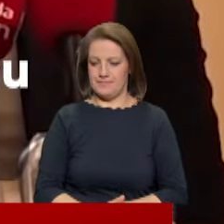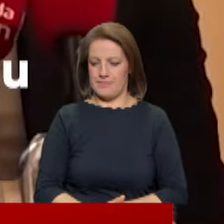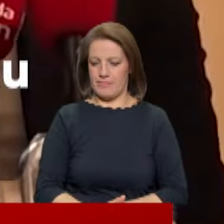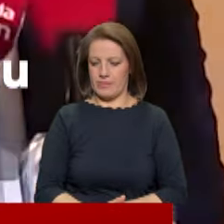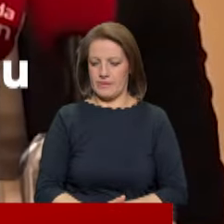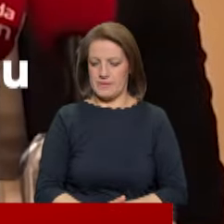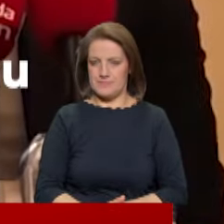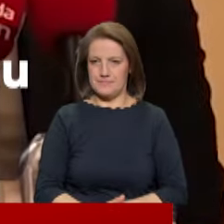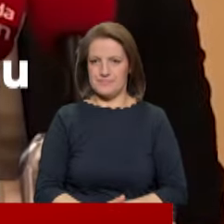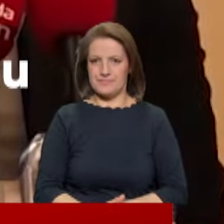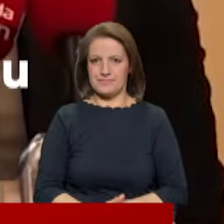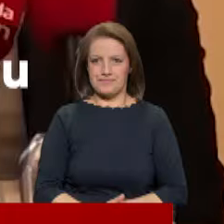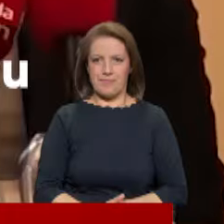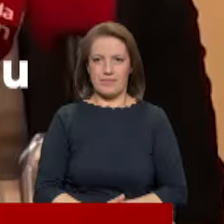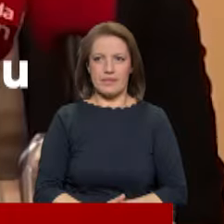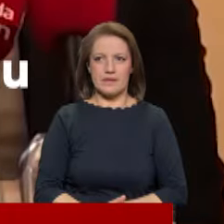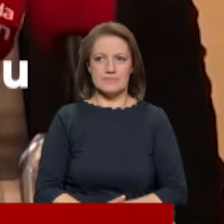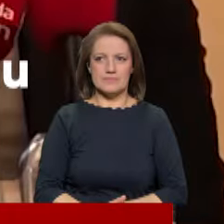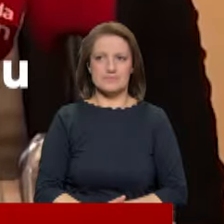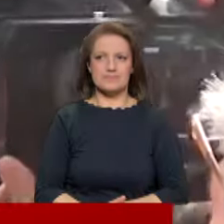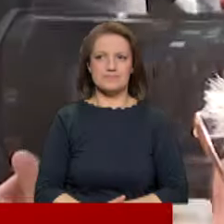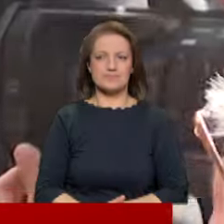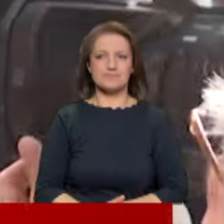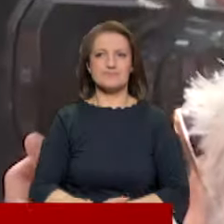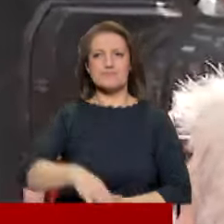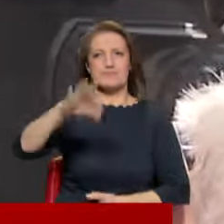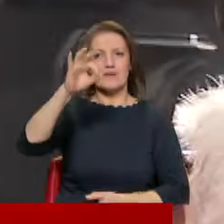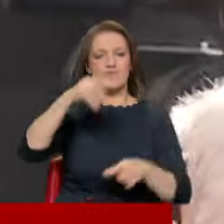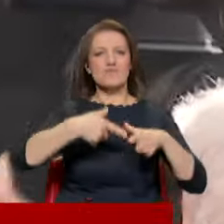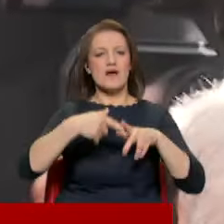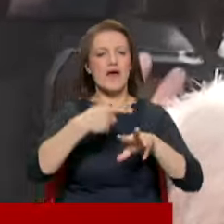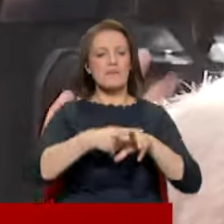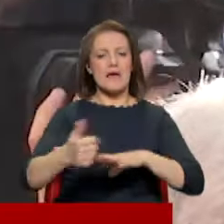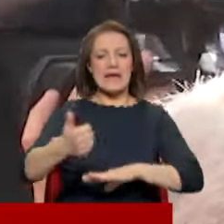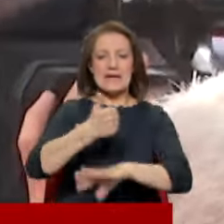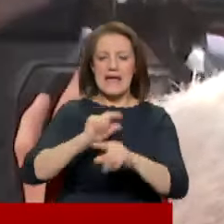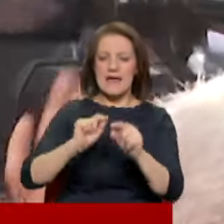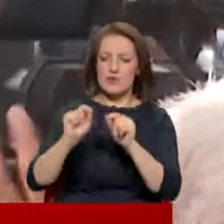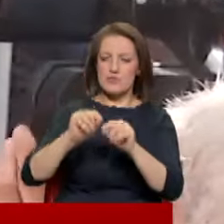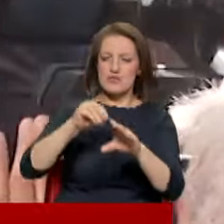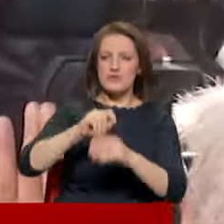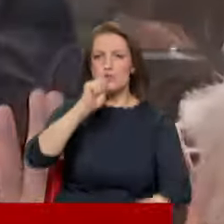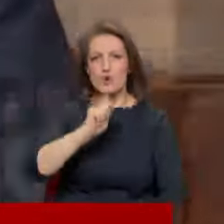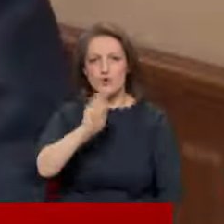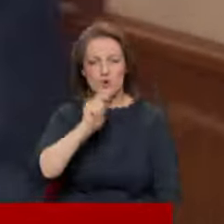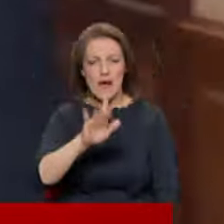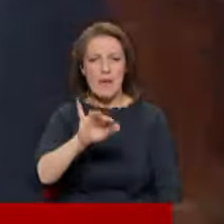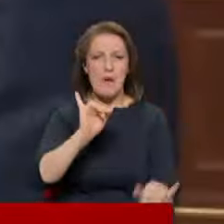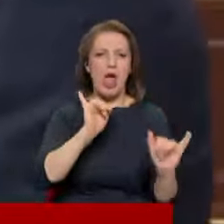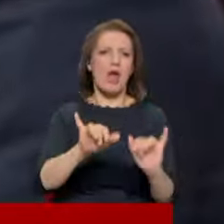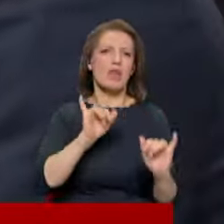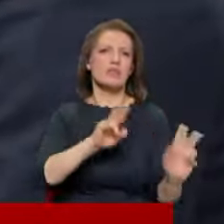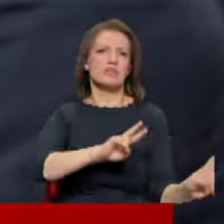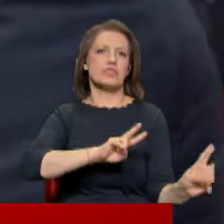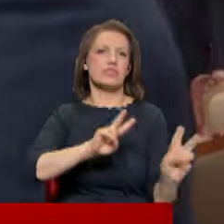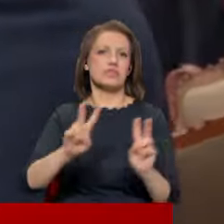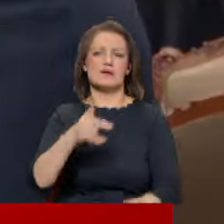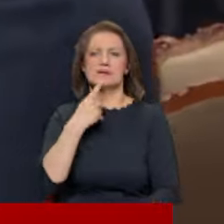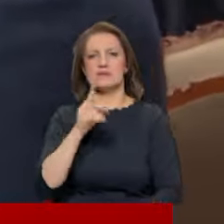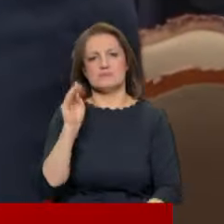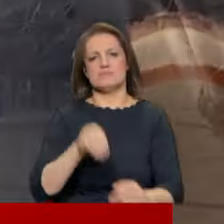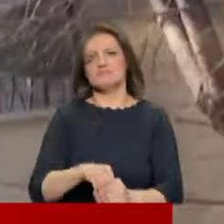rekorunu kırdı. Şimdi önümüzdeki ay bir rekor daha kıracak. Fatih Erbakan iktidarın ekonomi için vaatlerine hep aynı hikaye dedi,